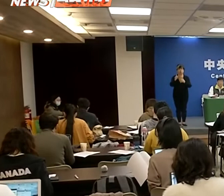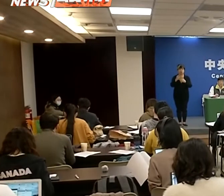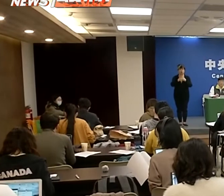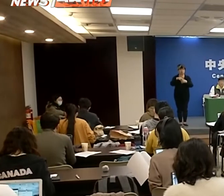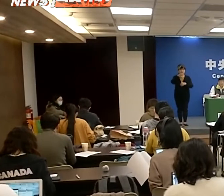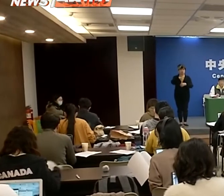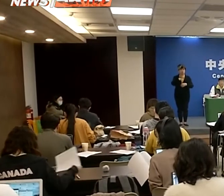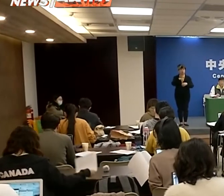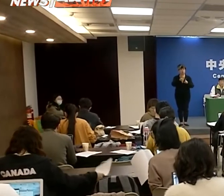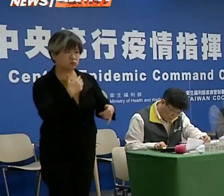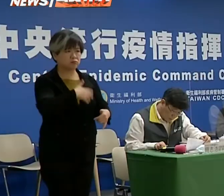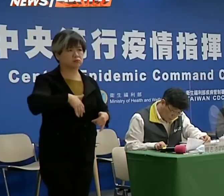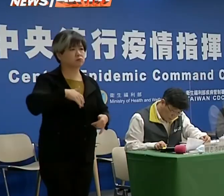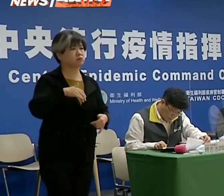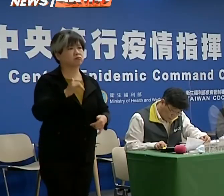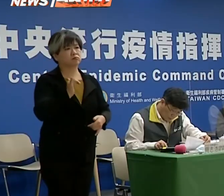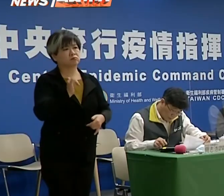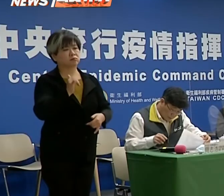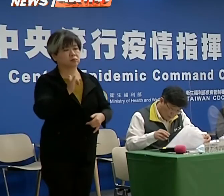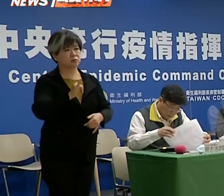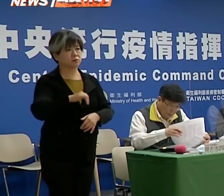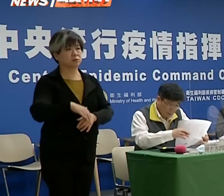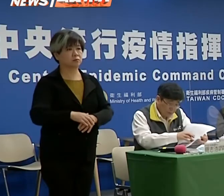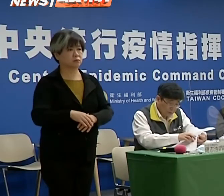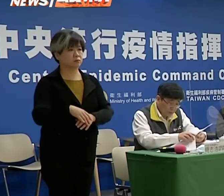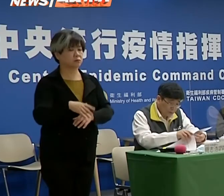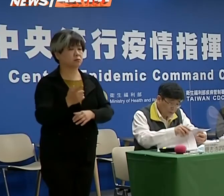入的病例，分别是为加拿大、美国和